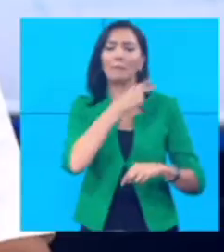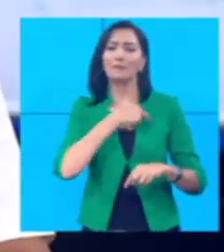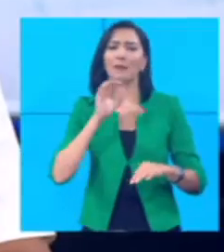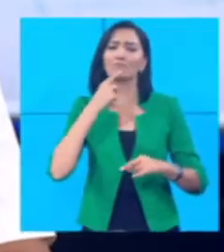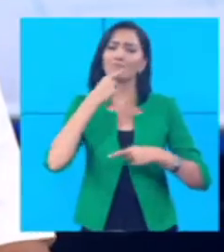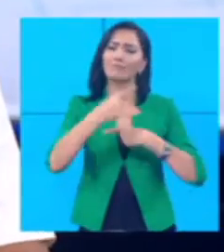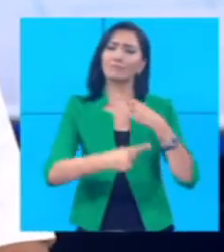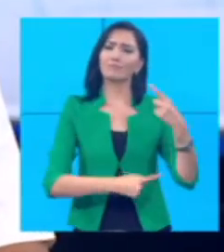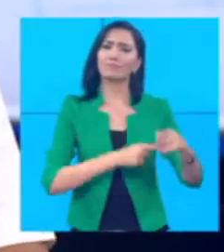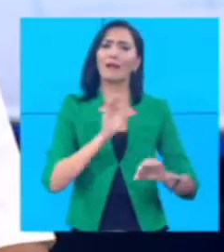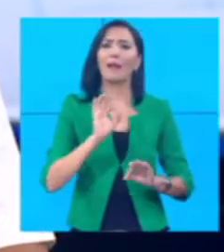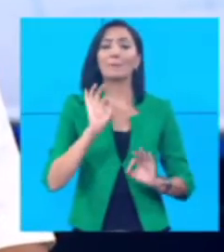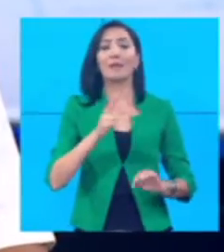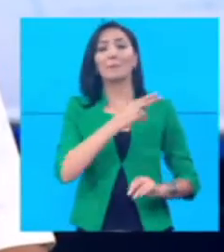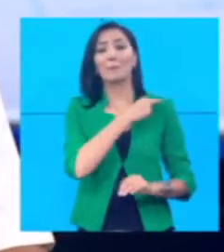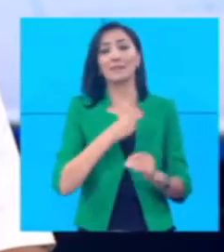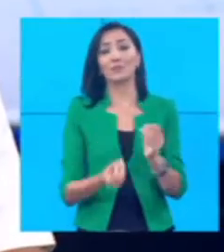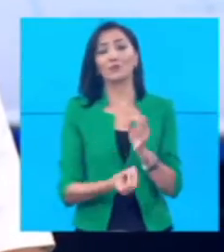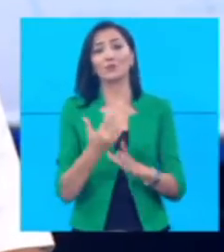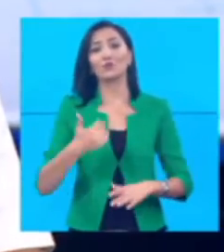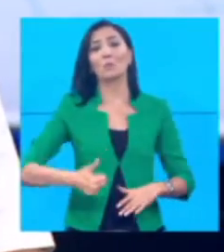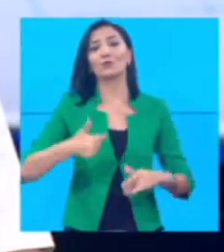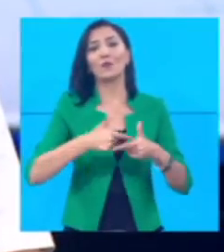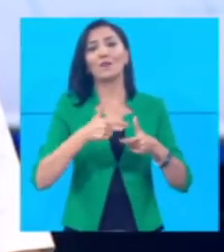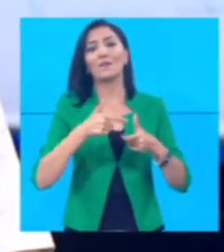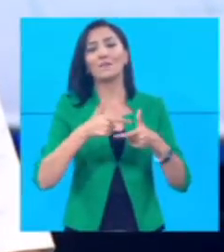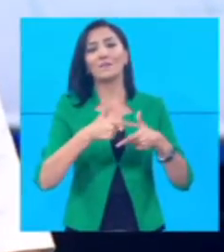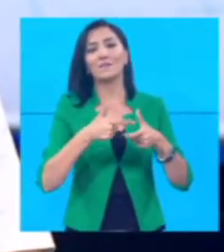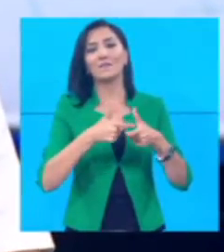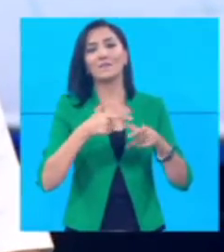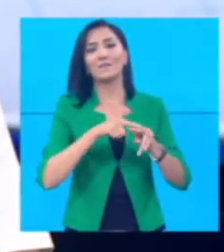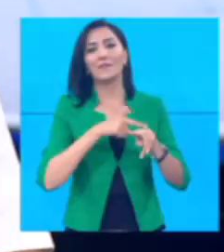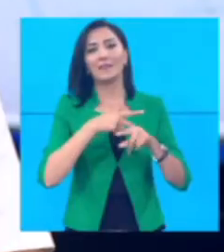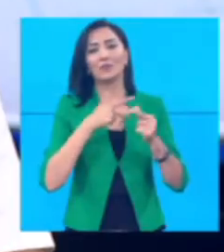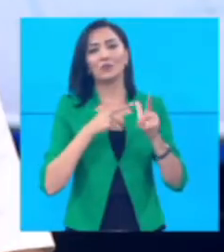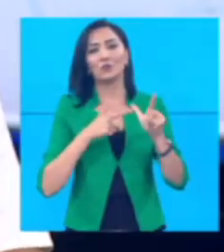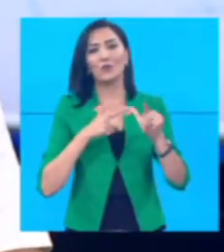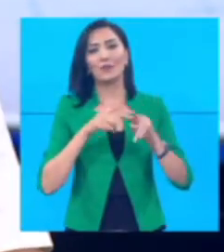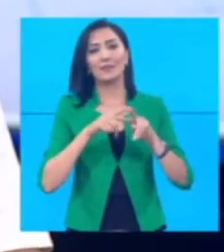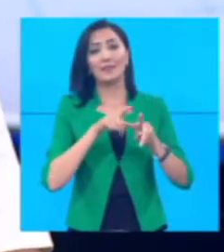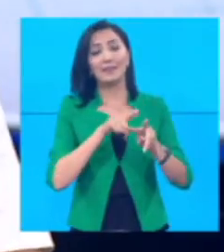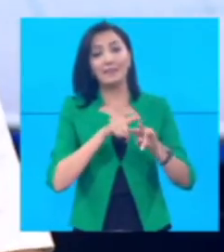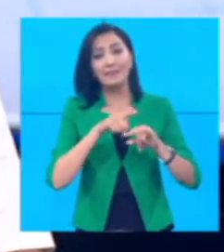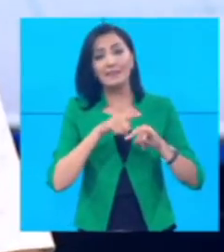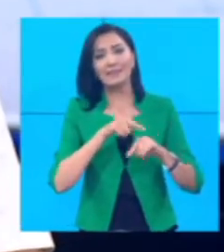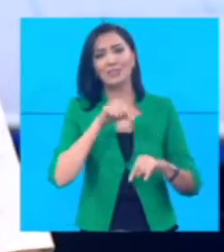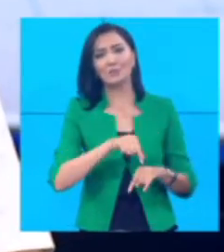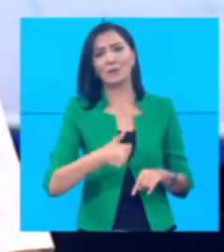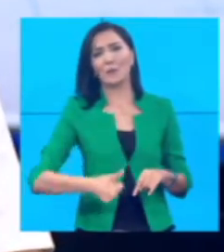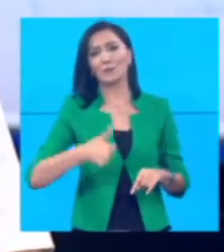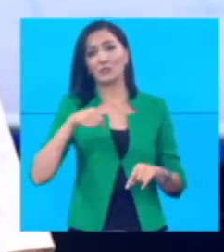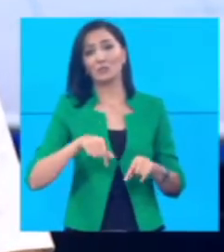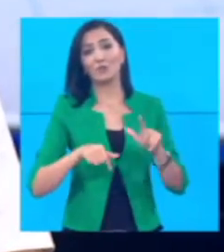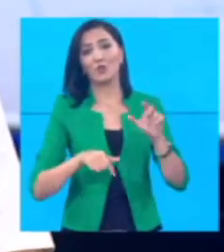hep öndeydi. Ta ki belediyemizin kurucu başkanı Feyzullah Bey'den başlayıp sonradaki şimdiki